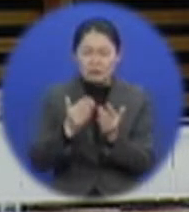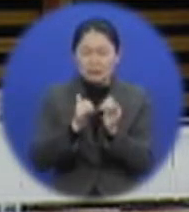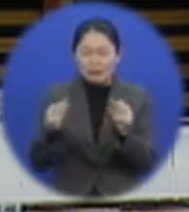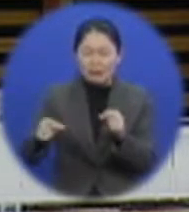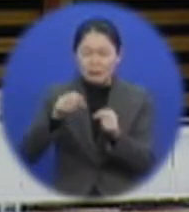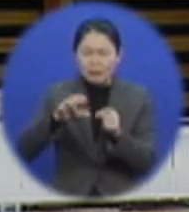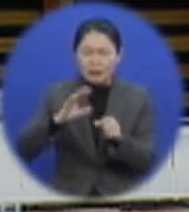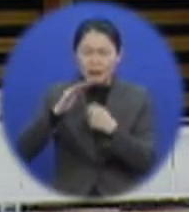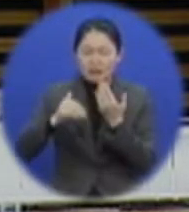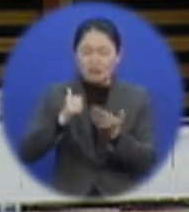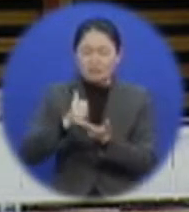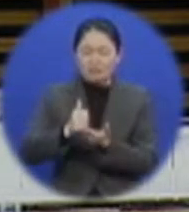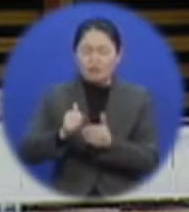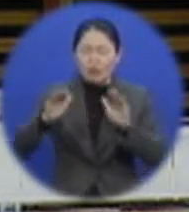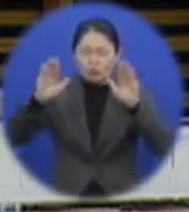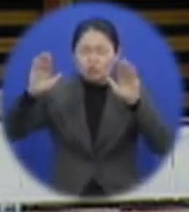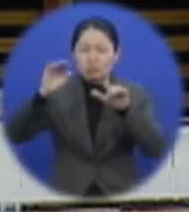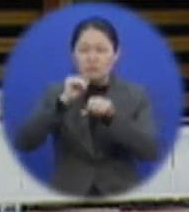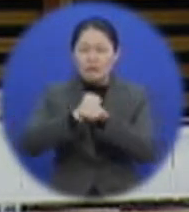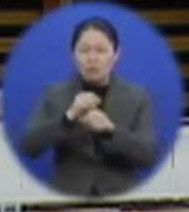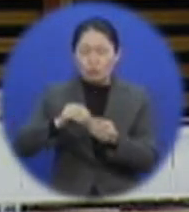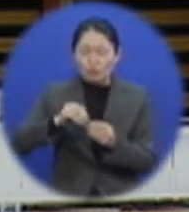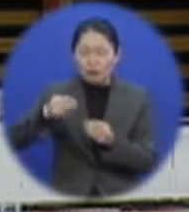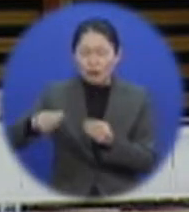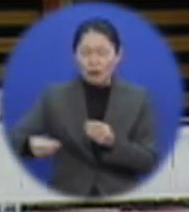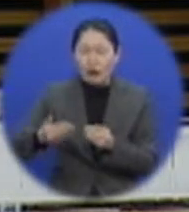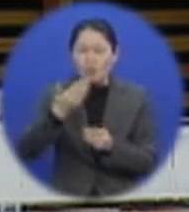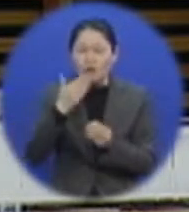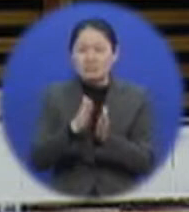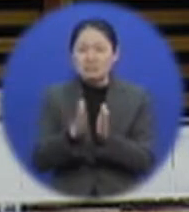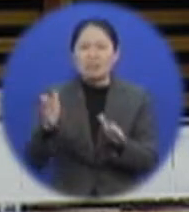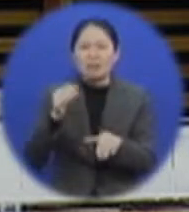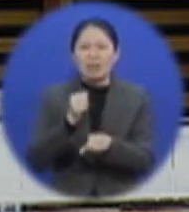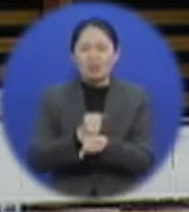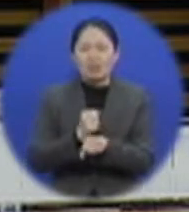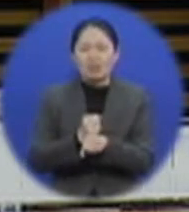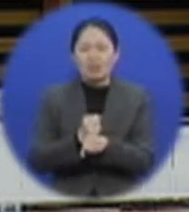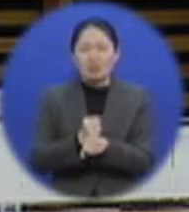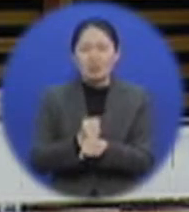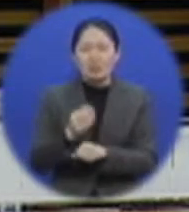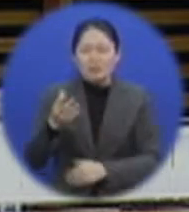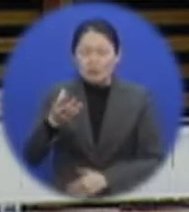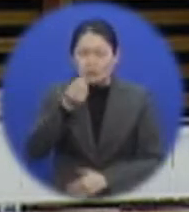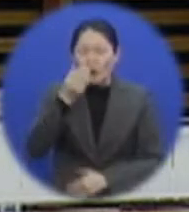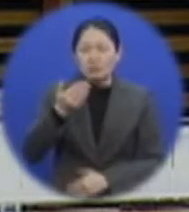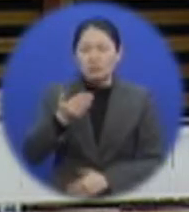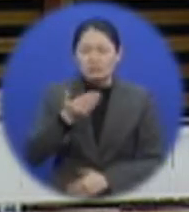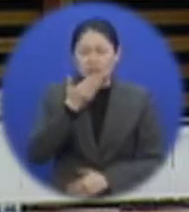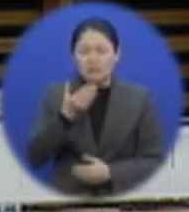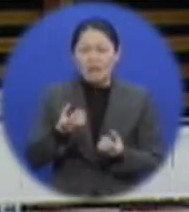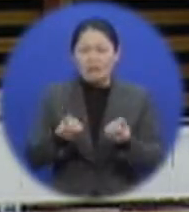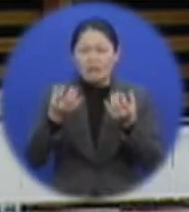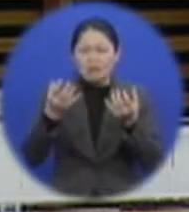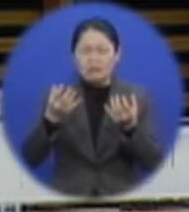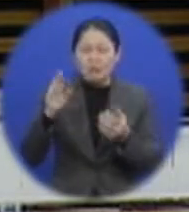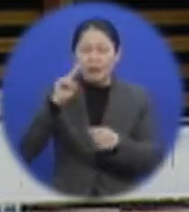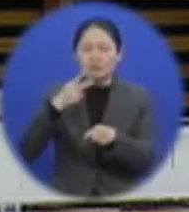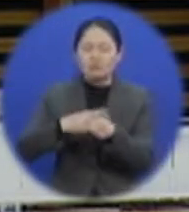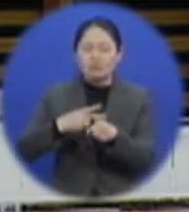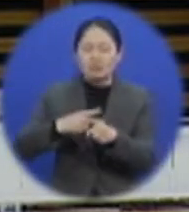하나님께 축사 하고 깨어 먹기를 시작하 매 성찬을 하는 사도 바울을 한번